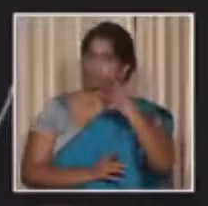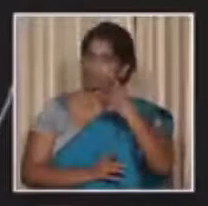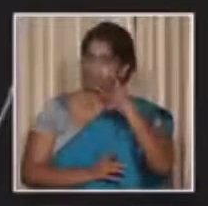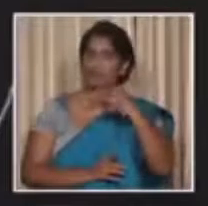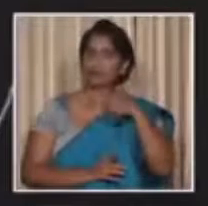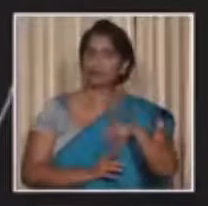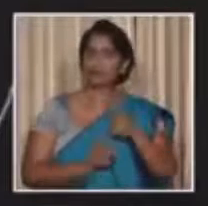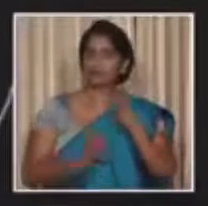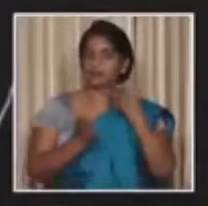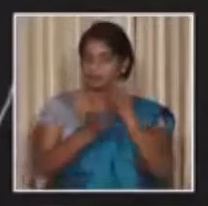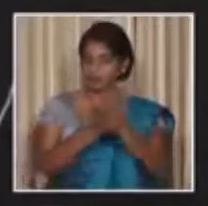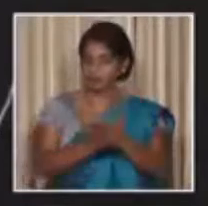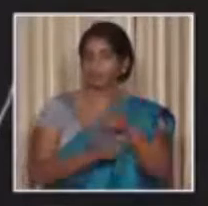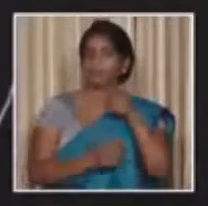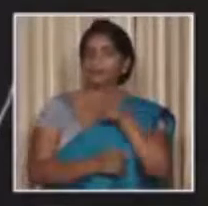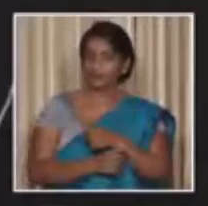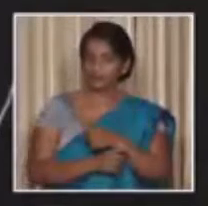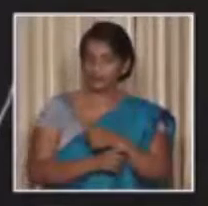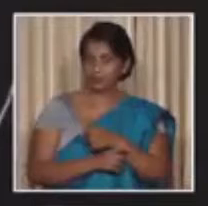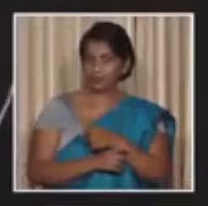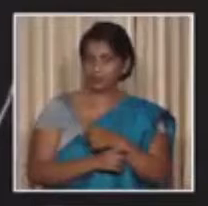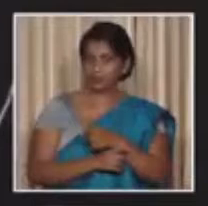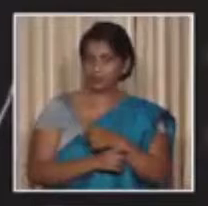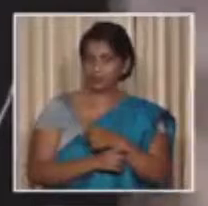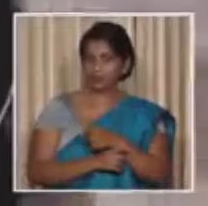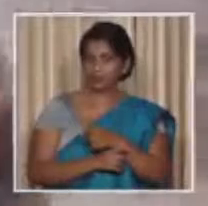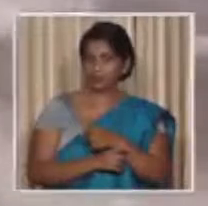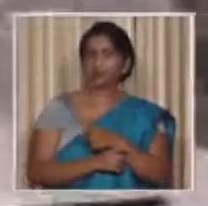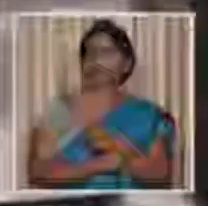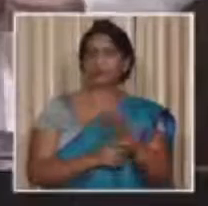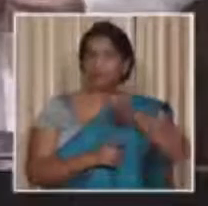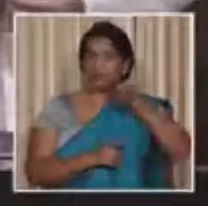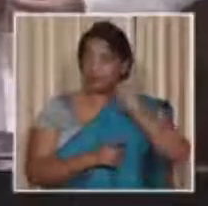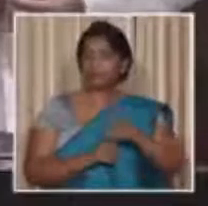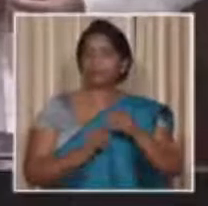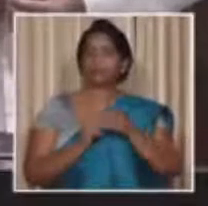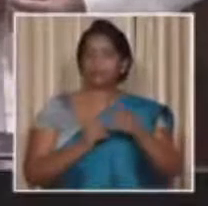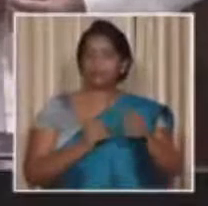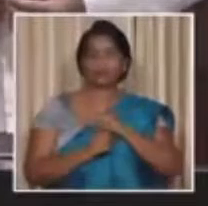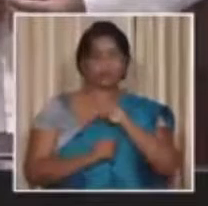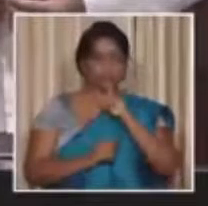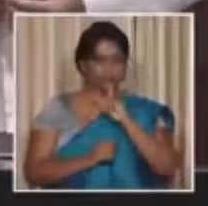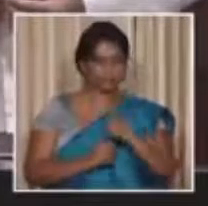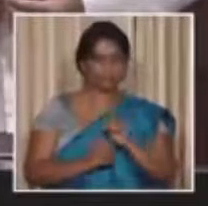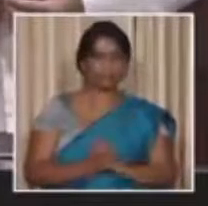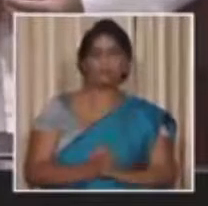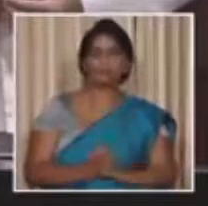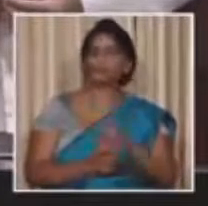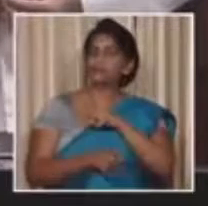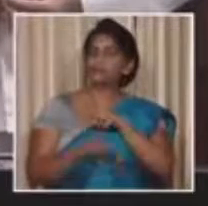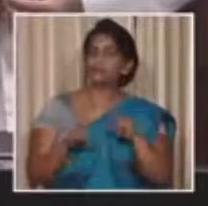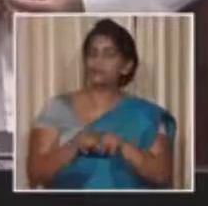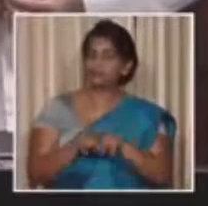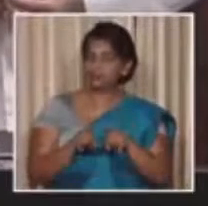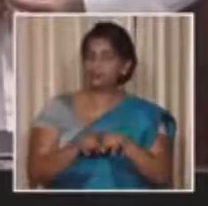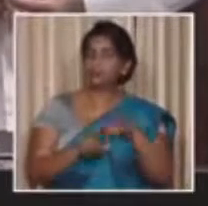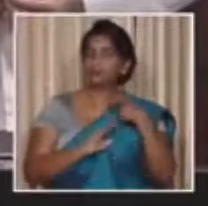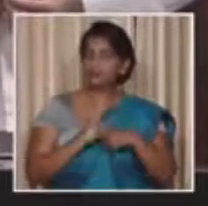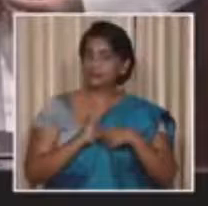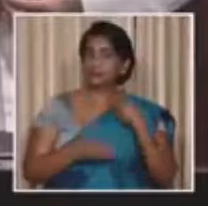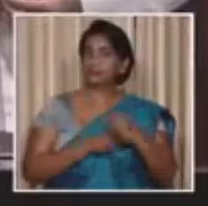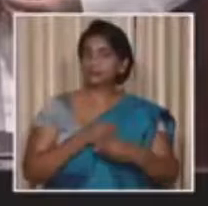සභාවට ඉදිරිපත් කරනවා. එම කරුණු අනුමත කරන අපි ඔබතුමාගේ ඉල්ලා සිටිනවා. ඒ වගේම තමයි ශ්‍රී ලංකාවේ